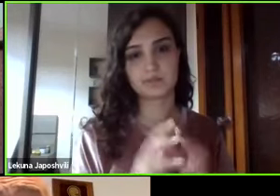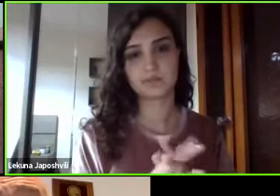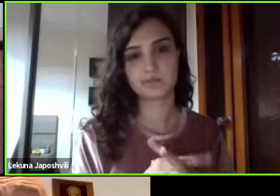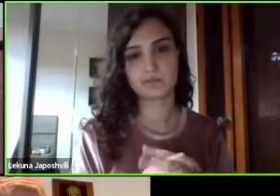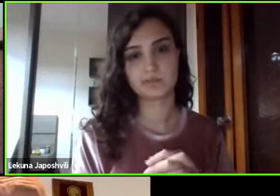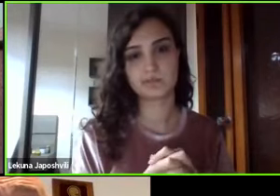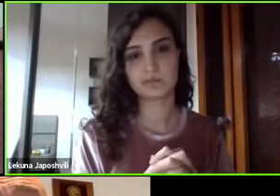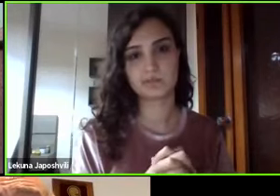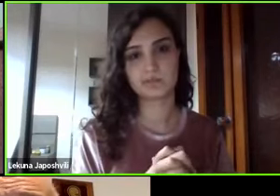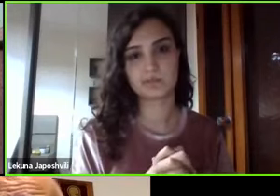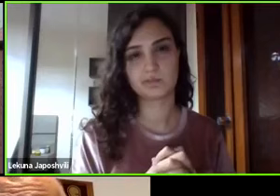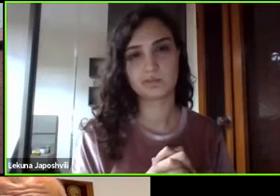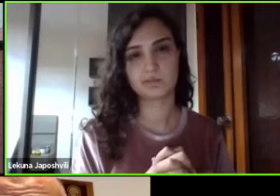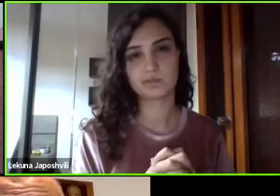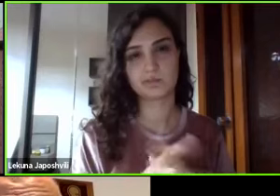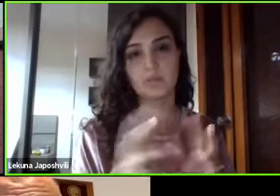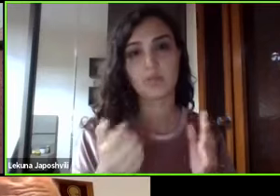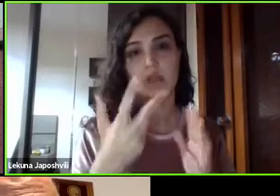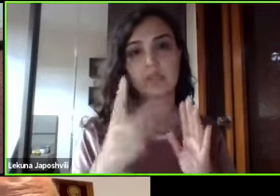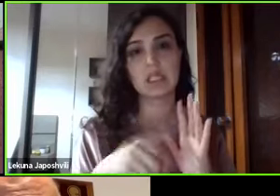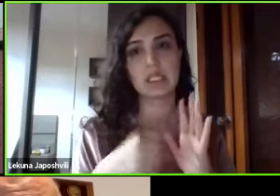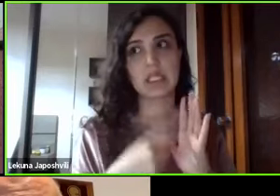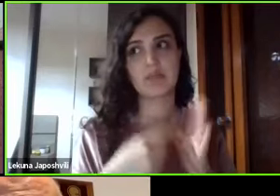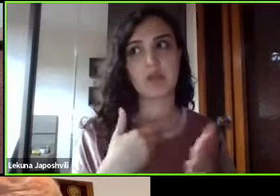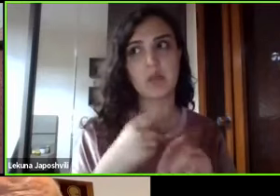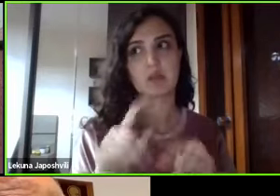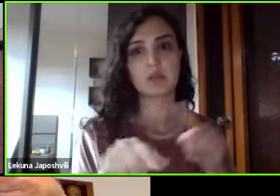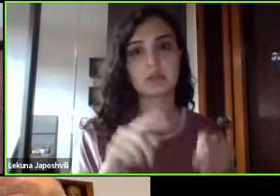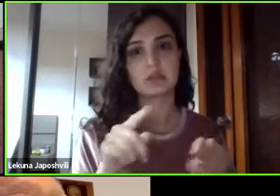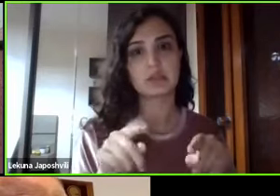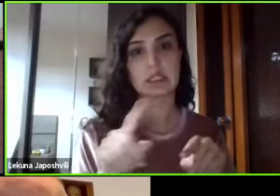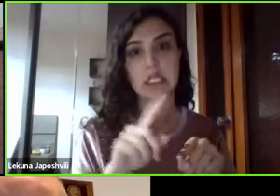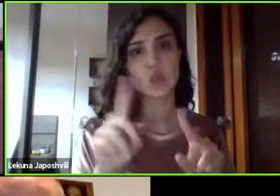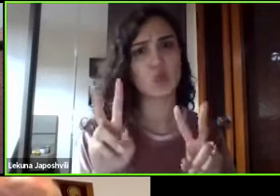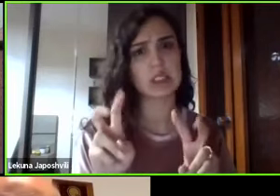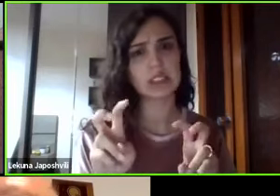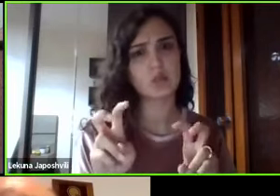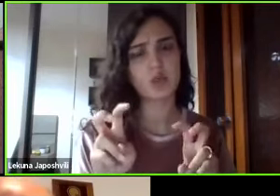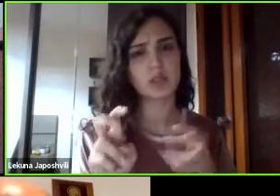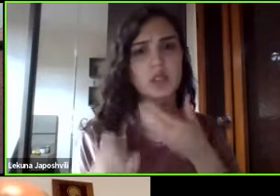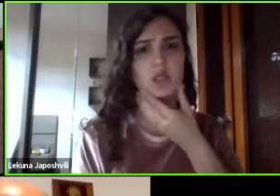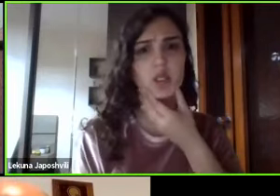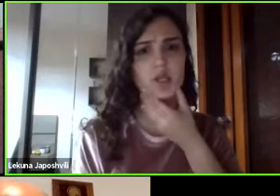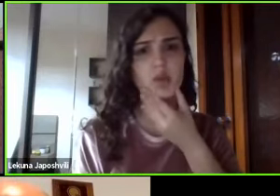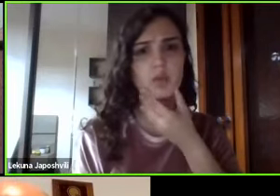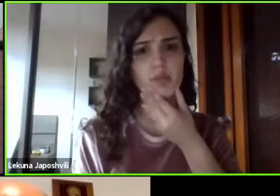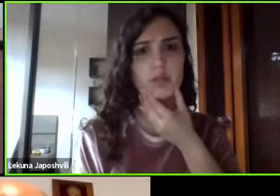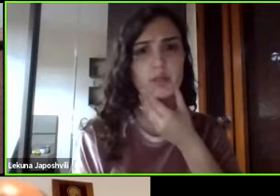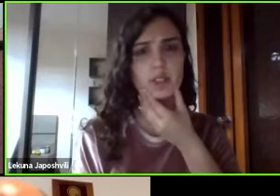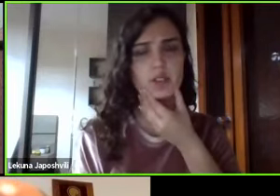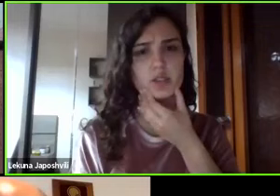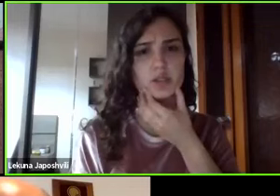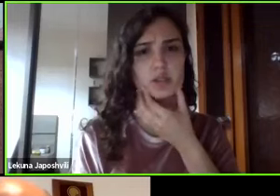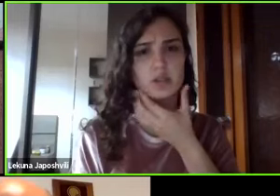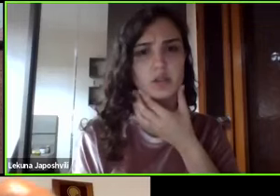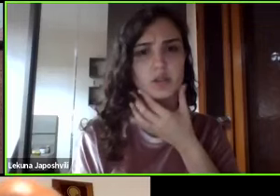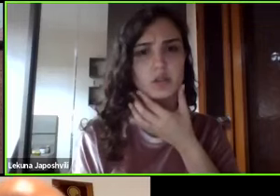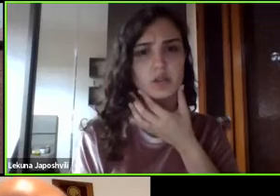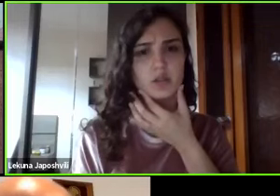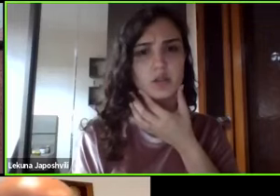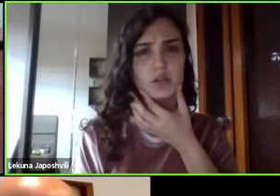აი ნახეთ, მოდით რამდენი კითხვა დამებადა ახლა, მაგალითად, რას გულისხმობს ყბის, როგორ